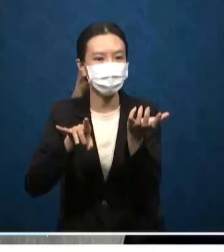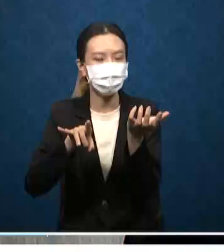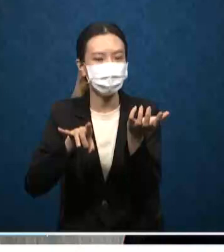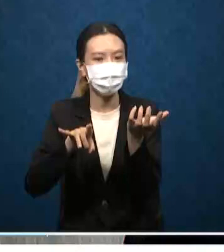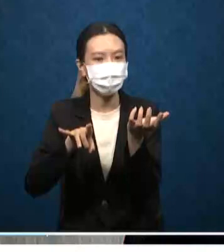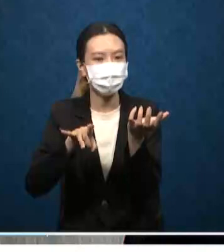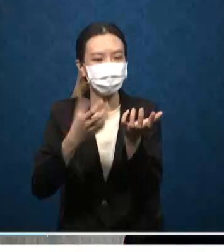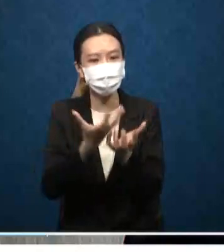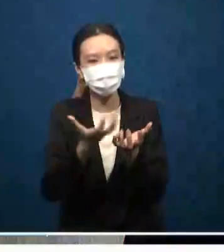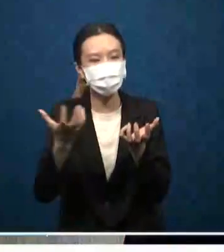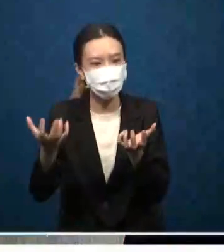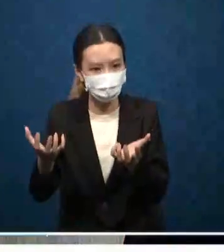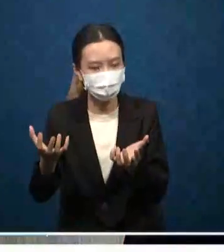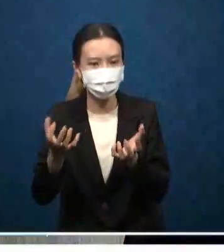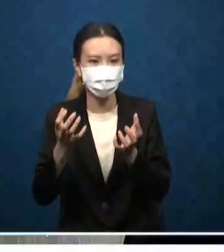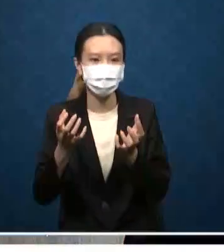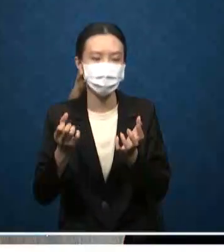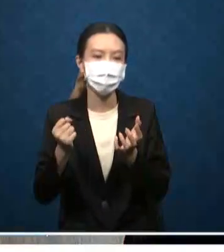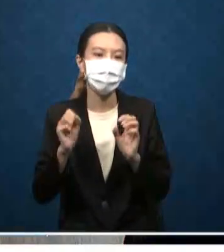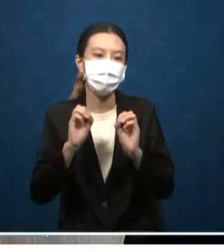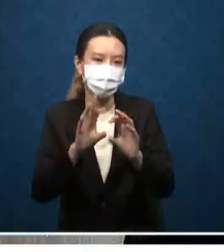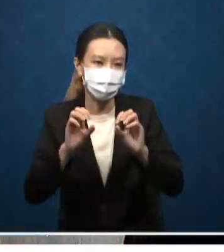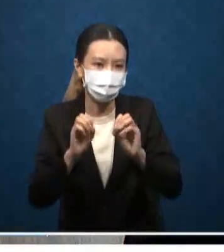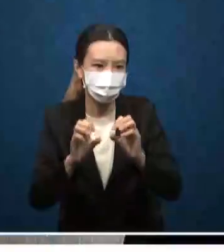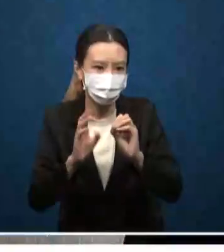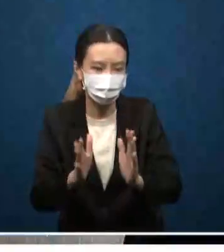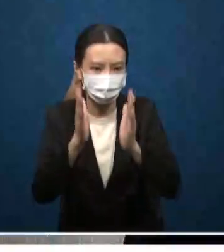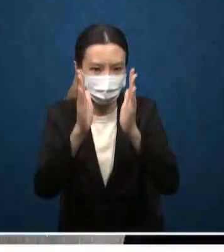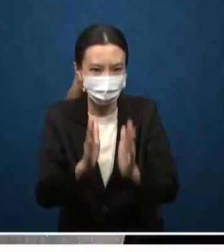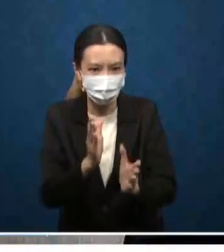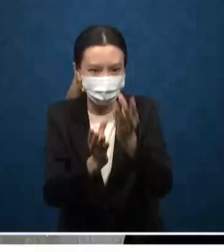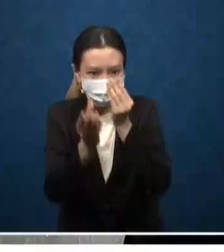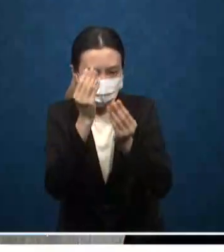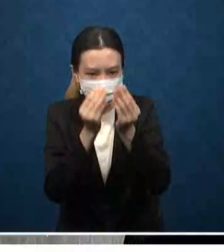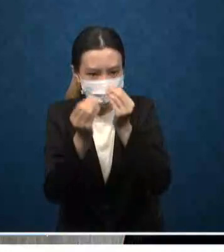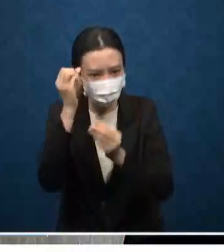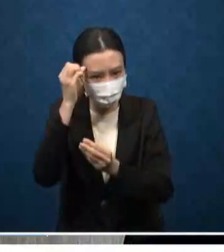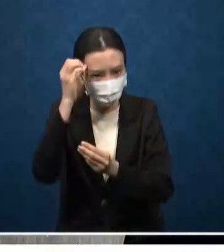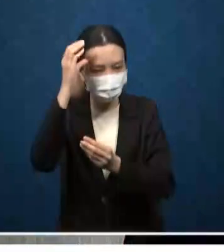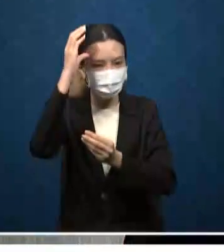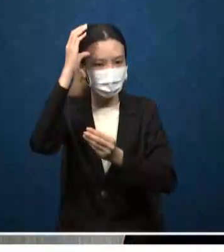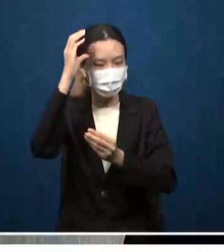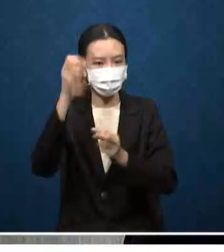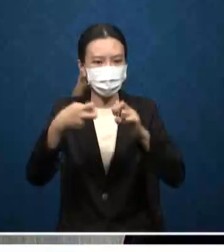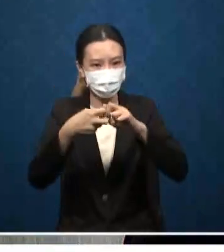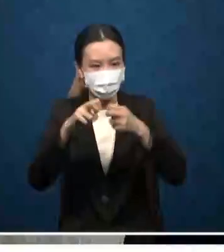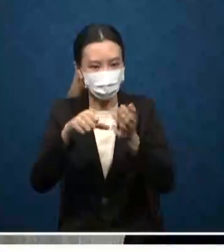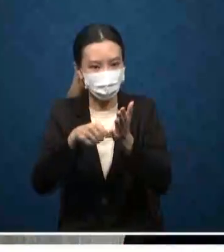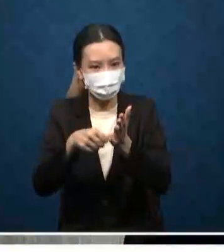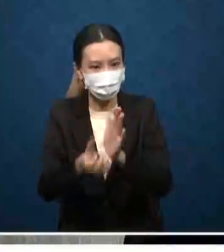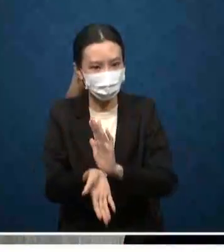สร้างให้มนุษย์เกิดปัญญาแล้วปัญญาจะนำมนุษย์ไปแสวงหาทางออกโดยสันติสุขเอง